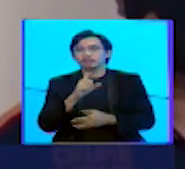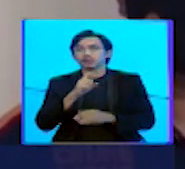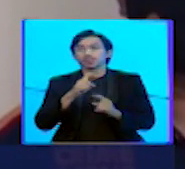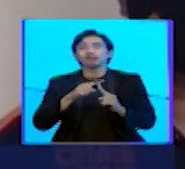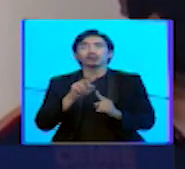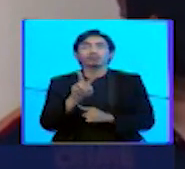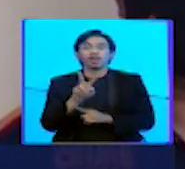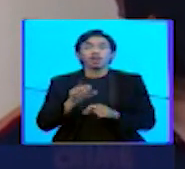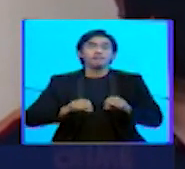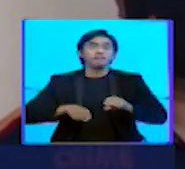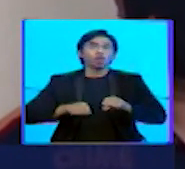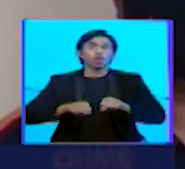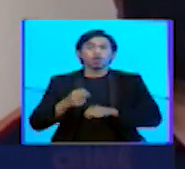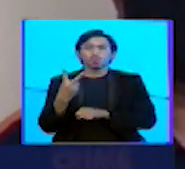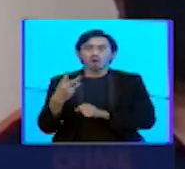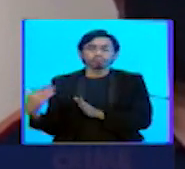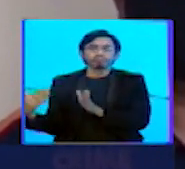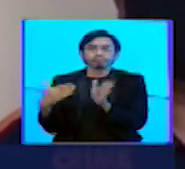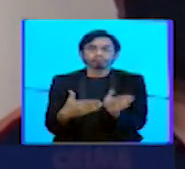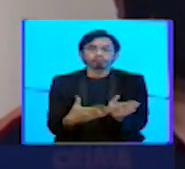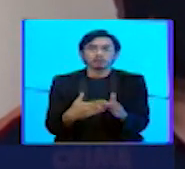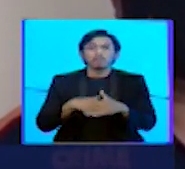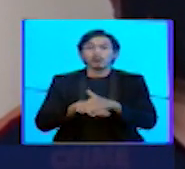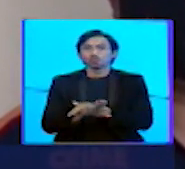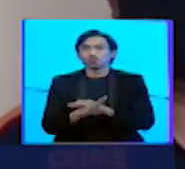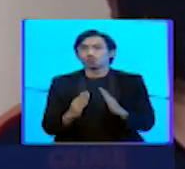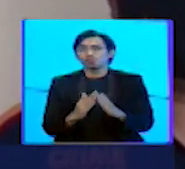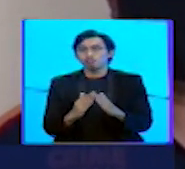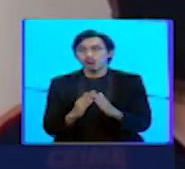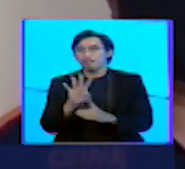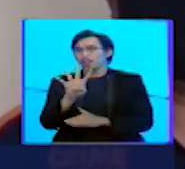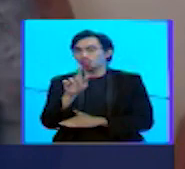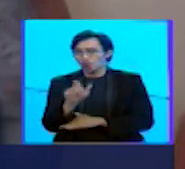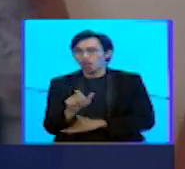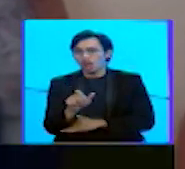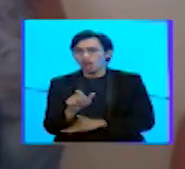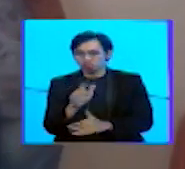motor masuk ke dalam rumah dan langsung menuju ke kamar utama.